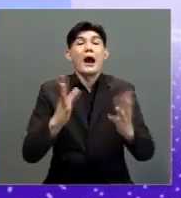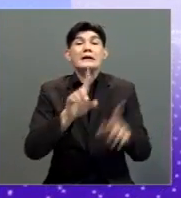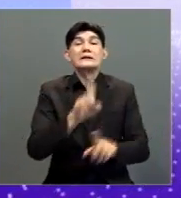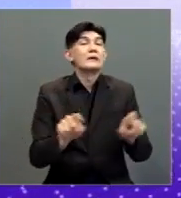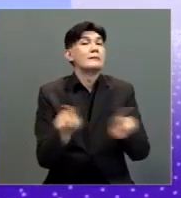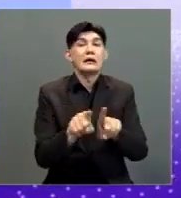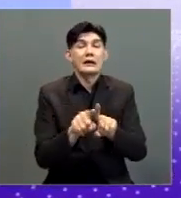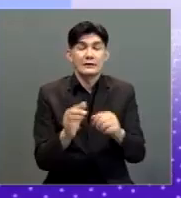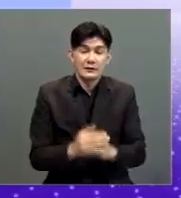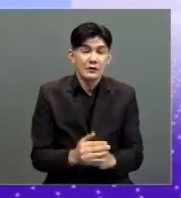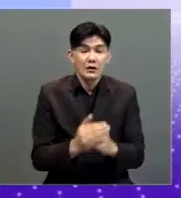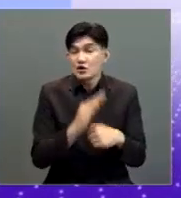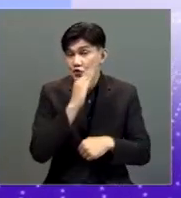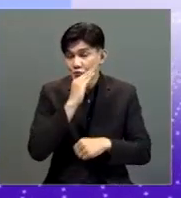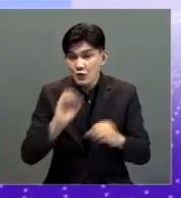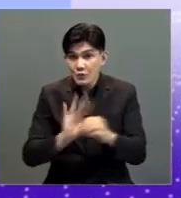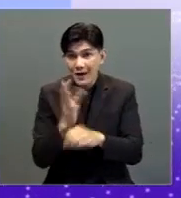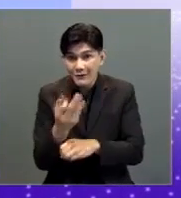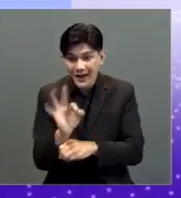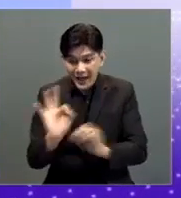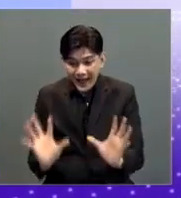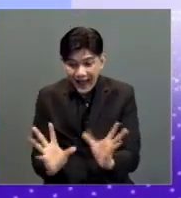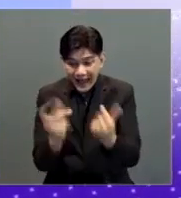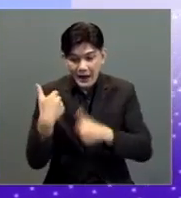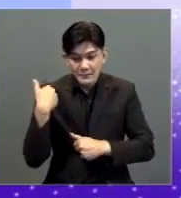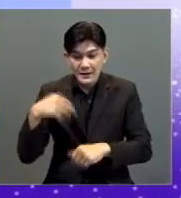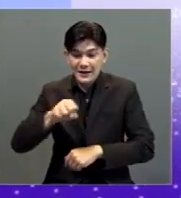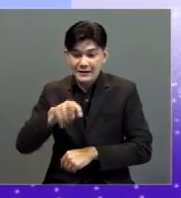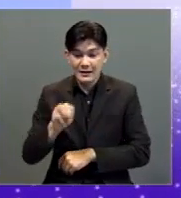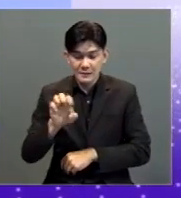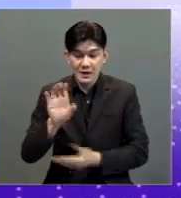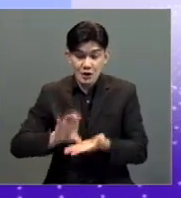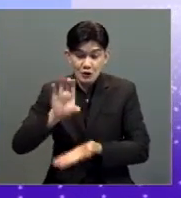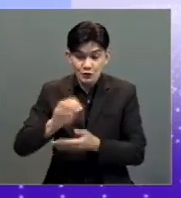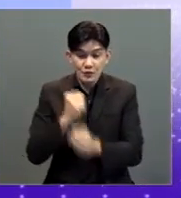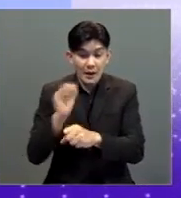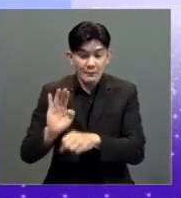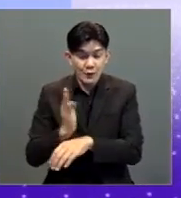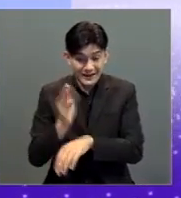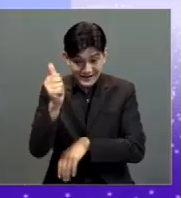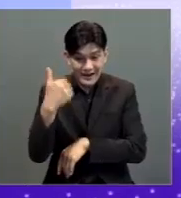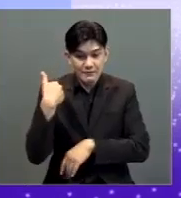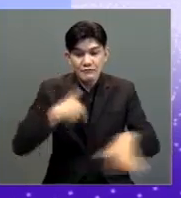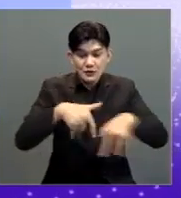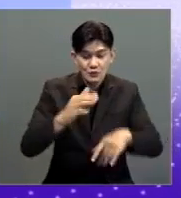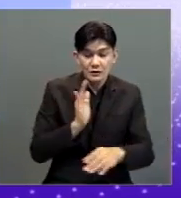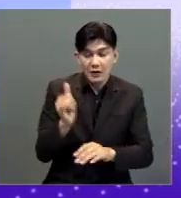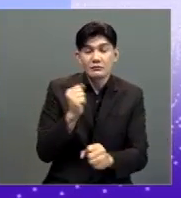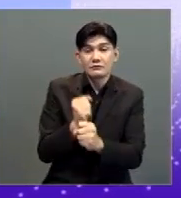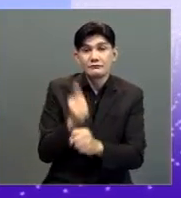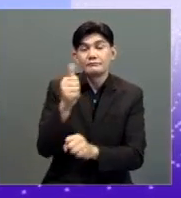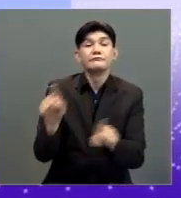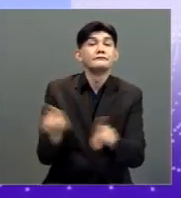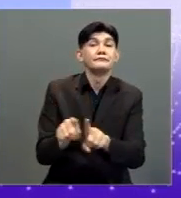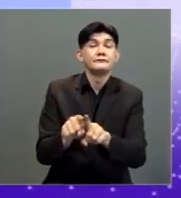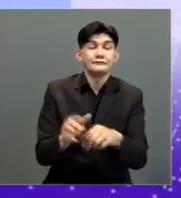ดนะคะเพราะฉะนั้นถ้าโรคมันหายแล้ว SME เขามีทุนที่จะเดินไปได้ต่อเนี่ยประชาชนอย่างเราๆก็จะไปได้เหมือนกัน